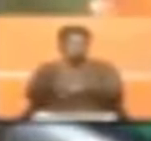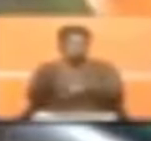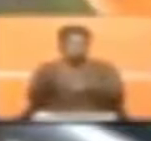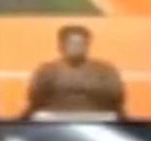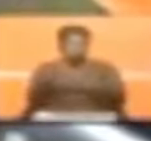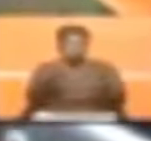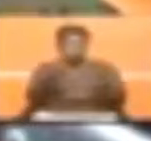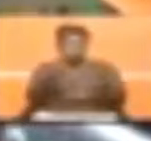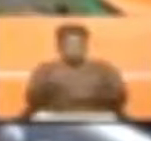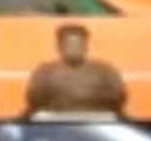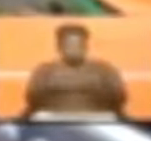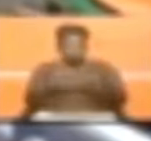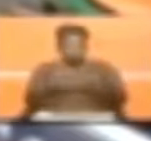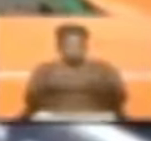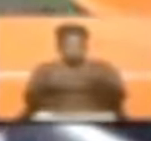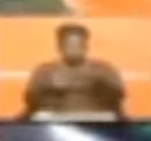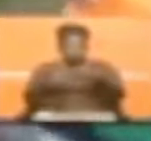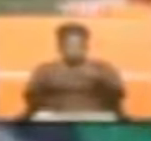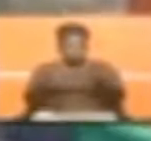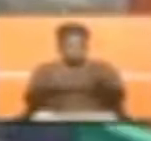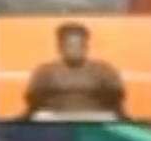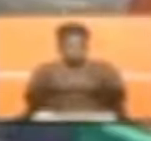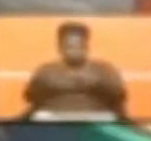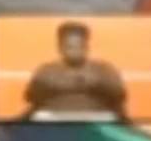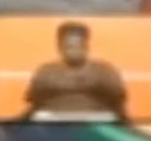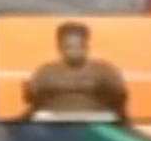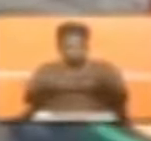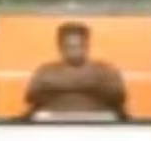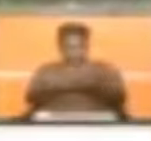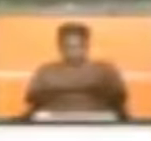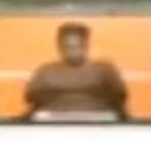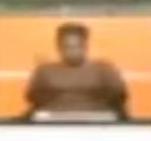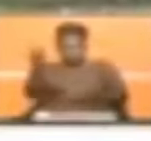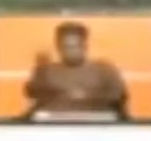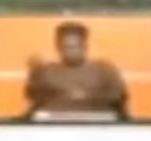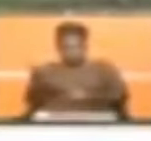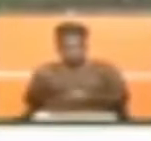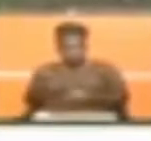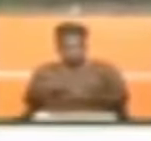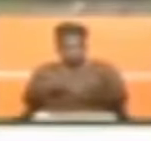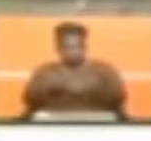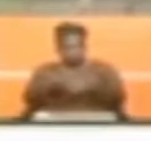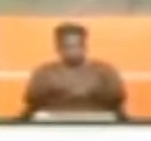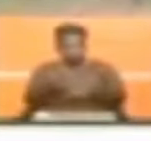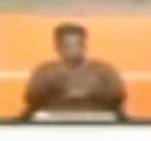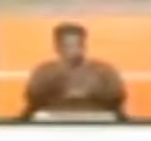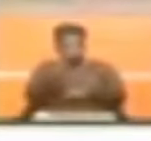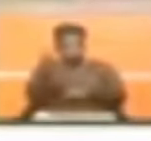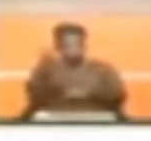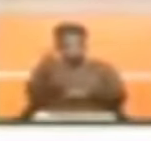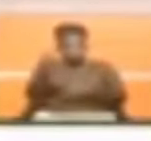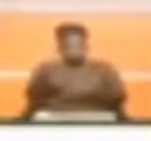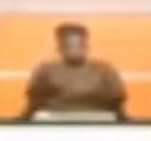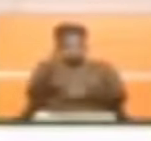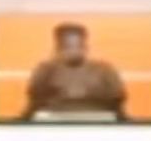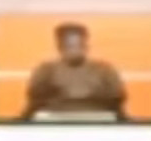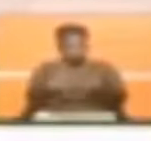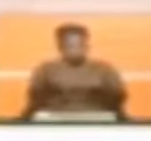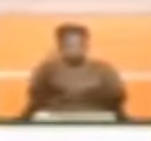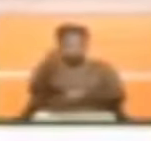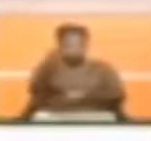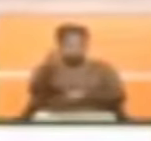batakiza Tibakule chifo chino mtufu edensonga Zichali mokote Bakula court order nganya Ngomotubai no mwena kwa aga